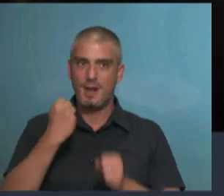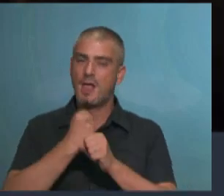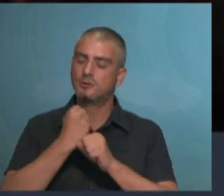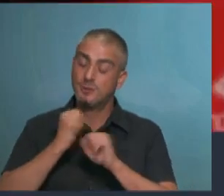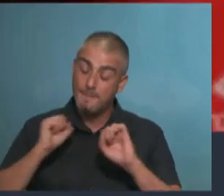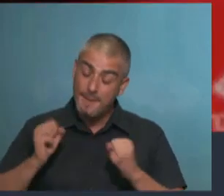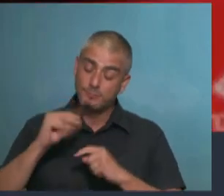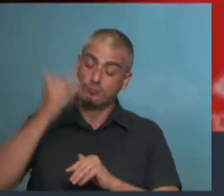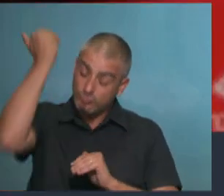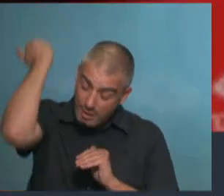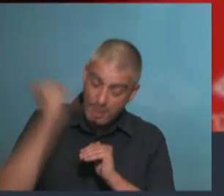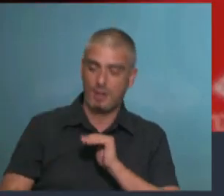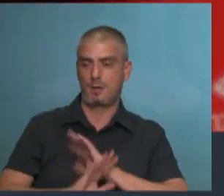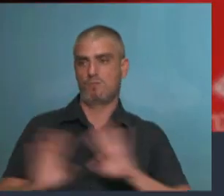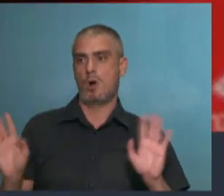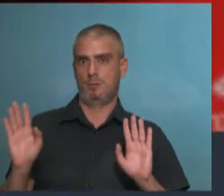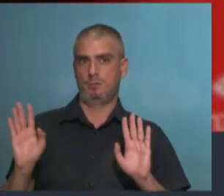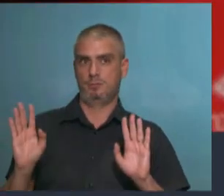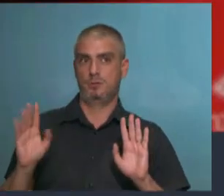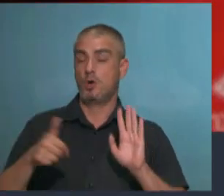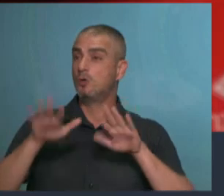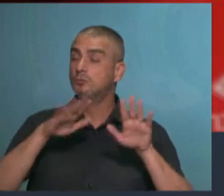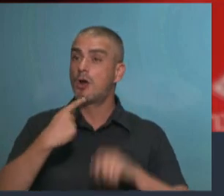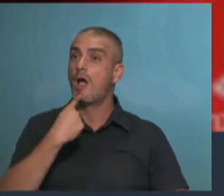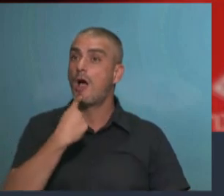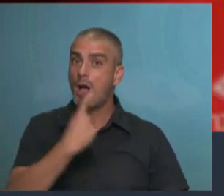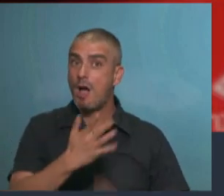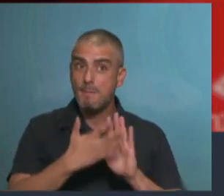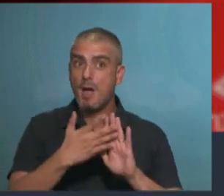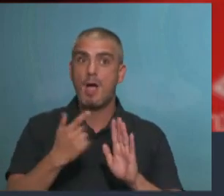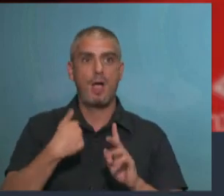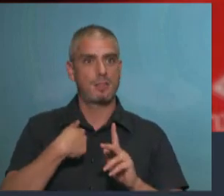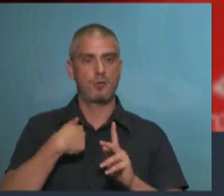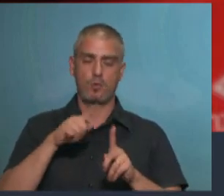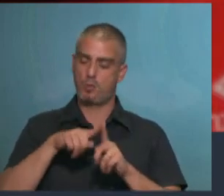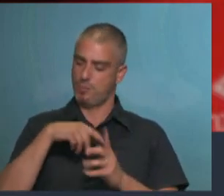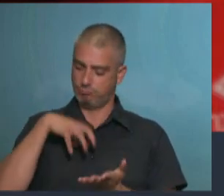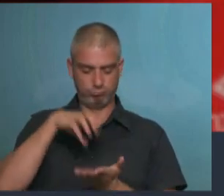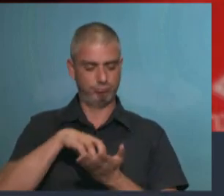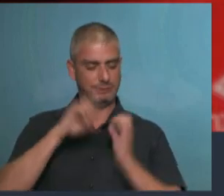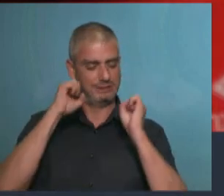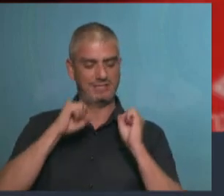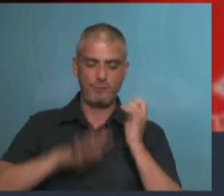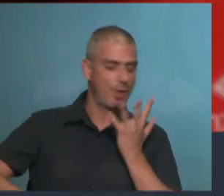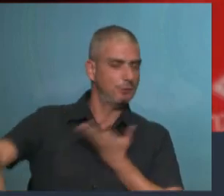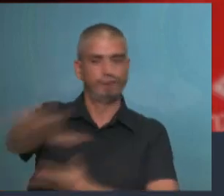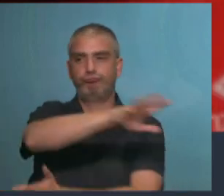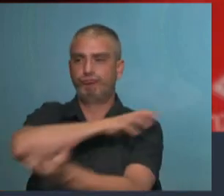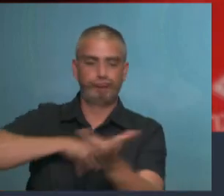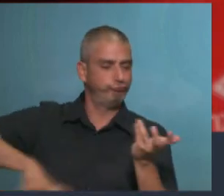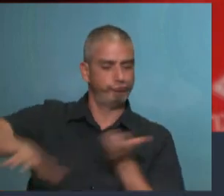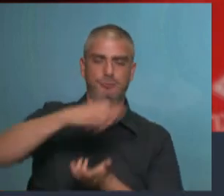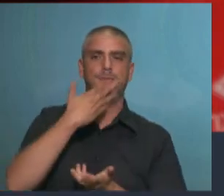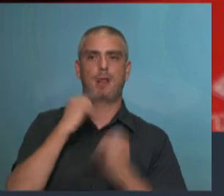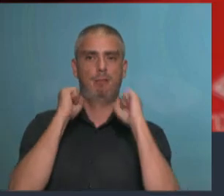לגמור את העניין. ראש הממשלה אומר שאנחנו אי של יציבות